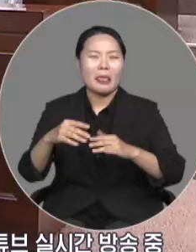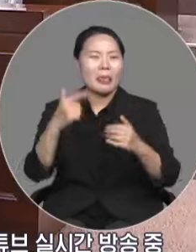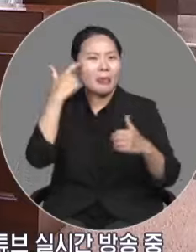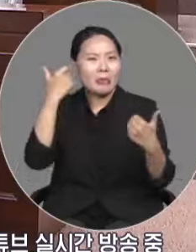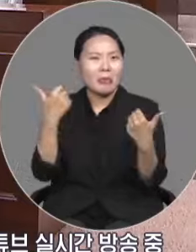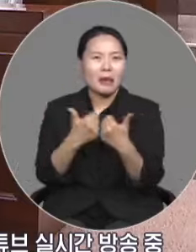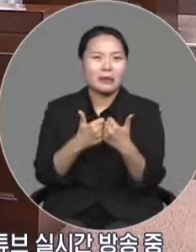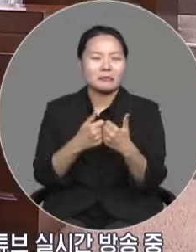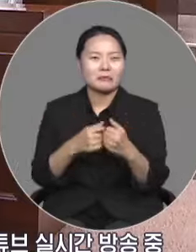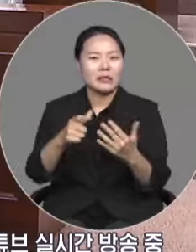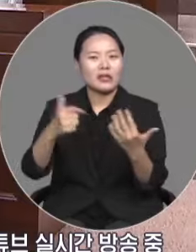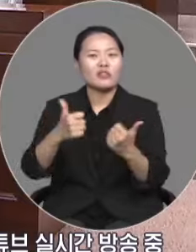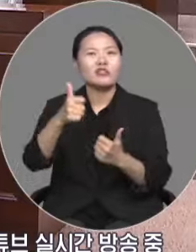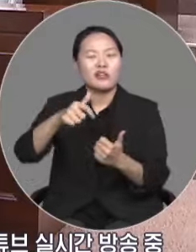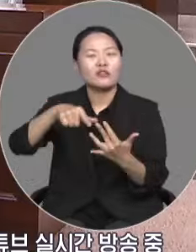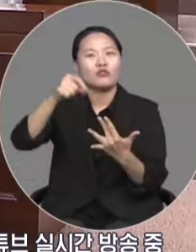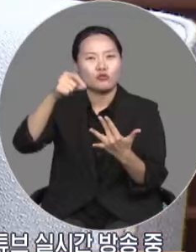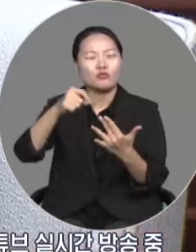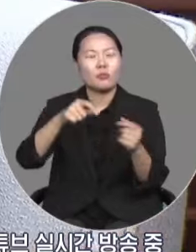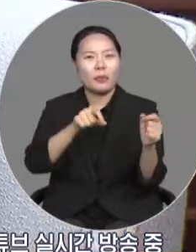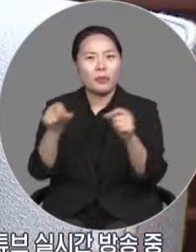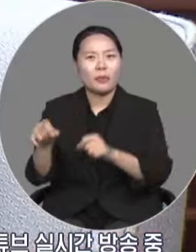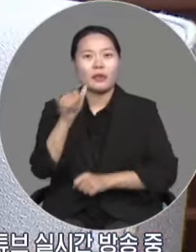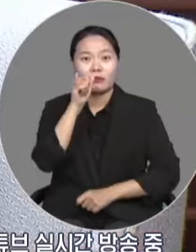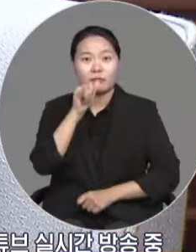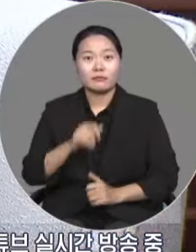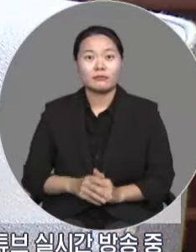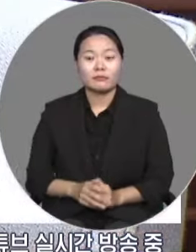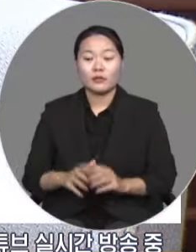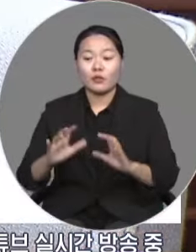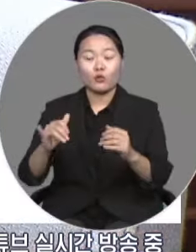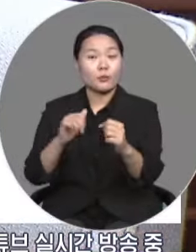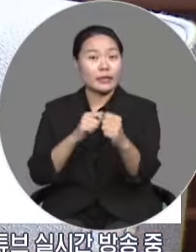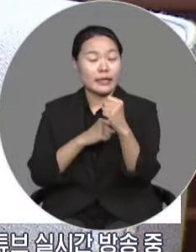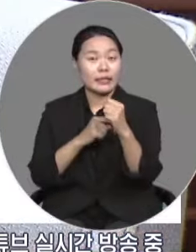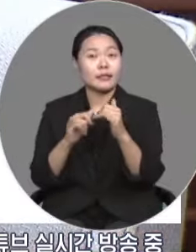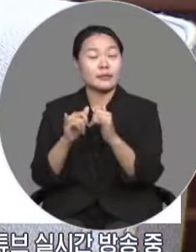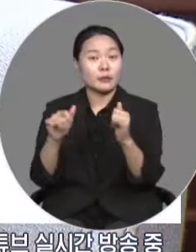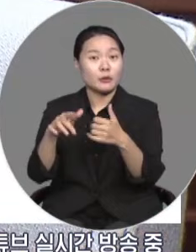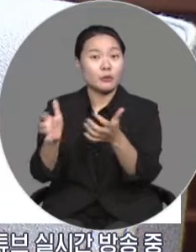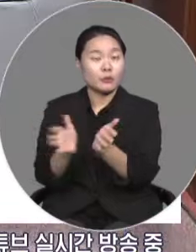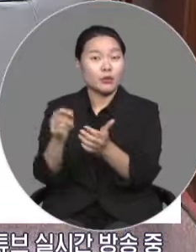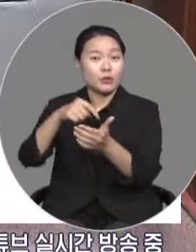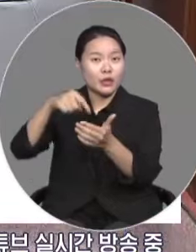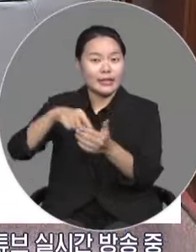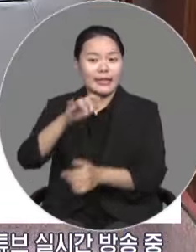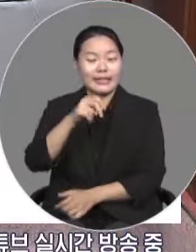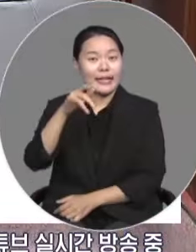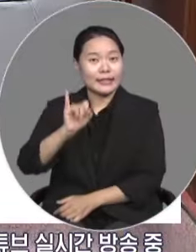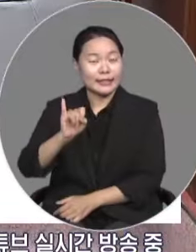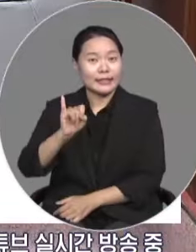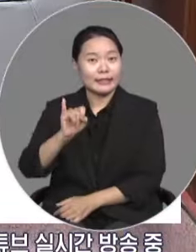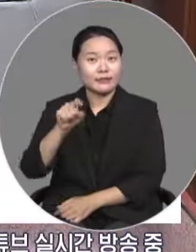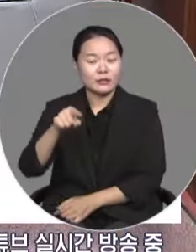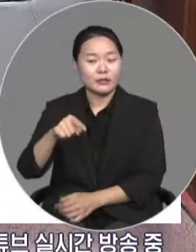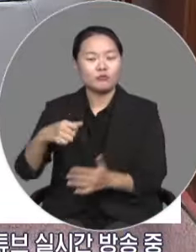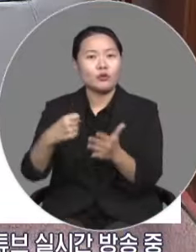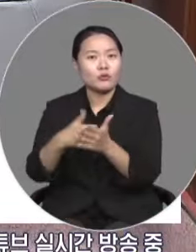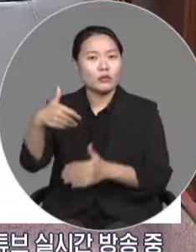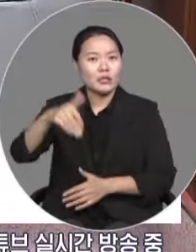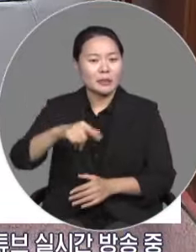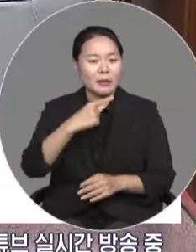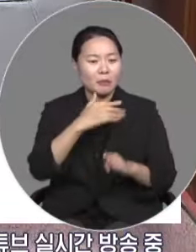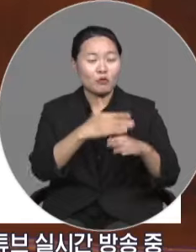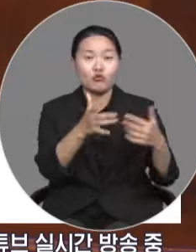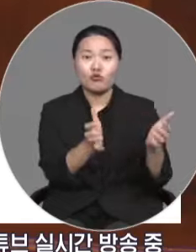보이며 의장 선출도 지연됐습니다. 다수당인 국민의힘에선 이상기 의원을 내정자로 결정했지만 민주당